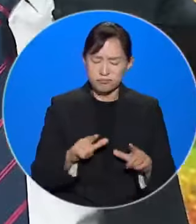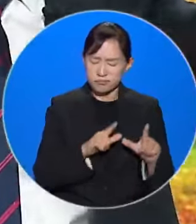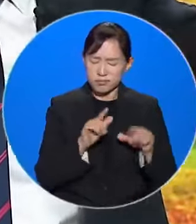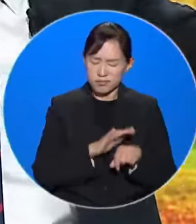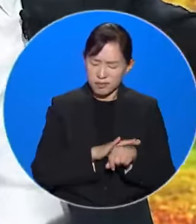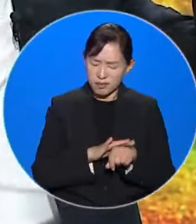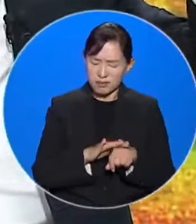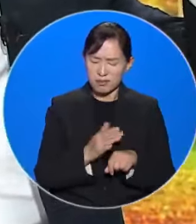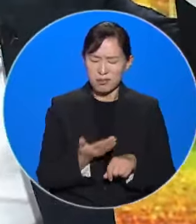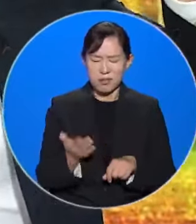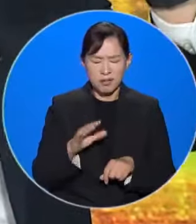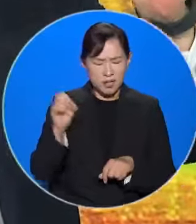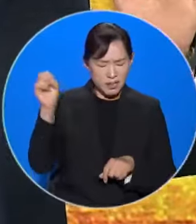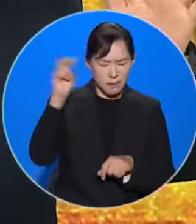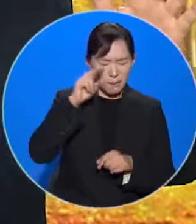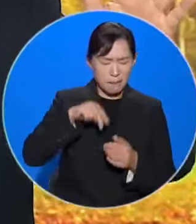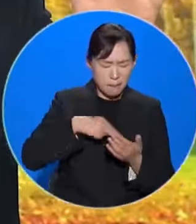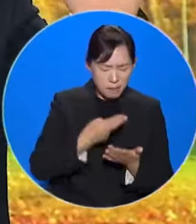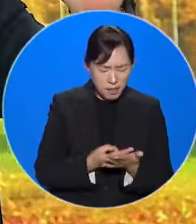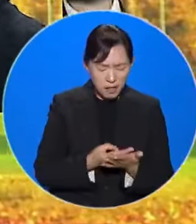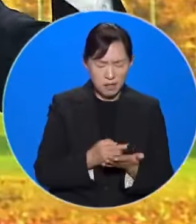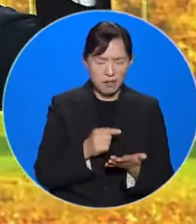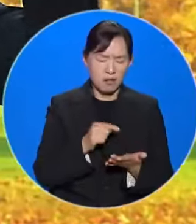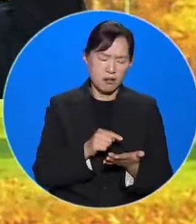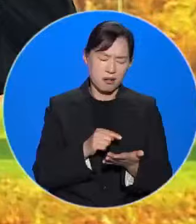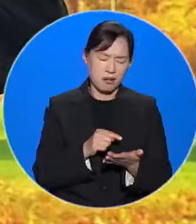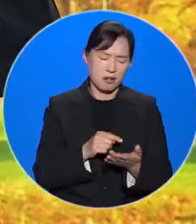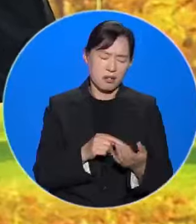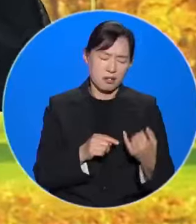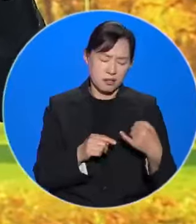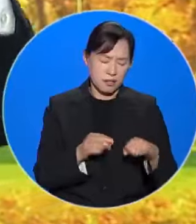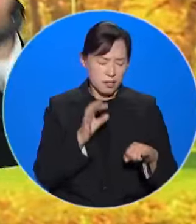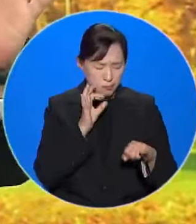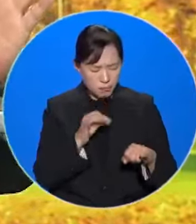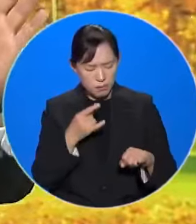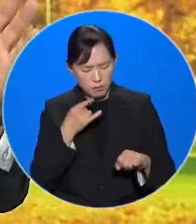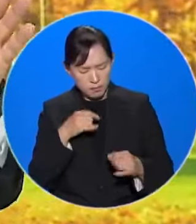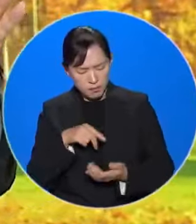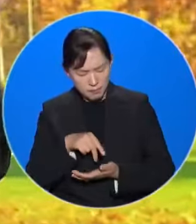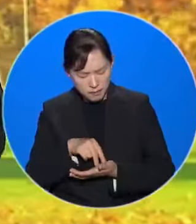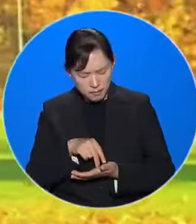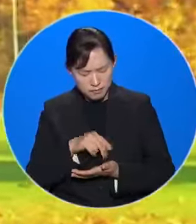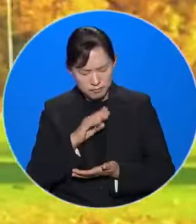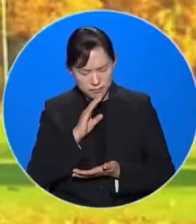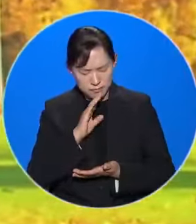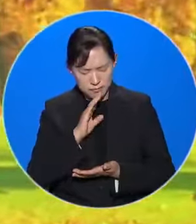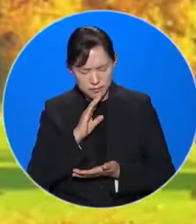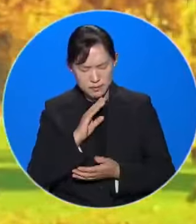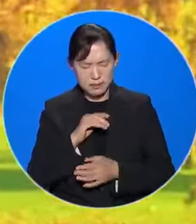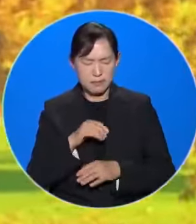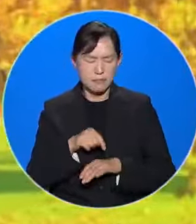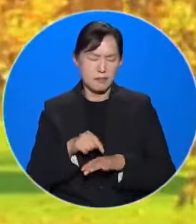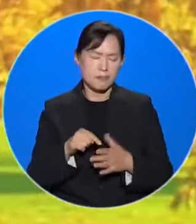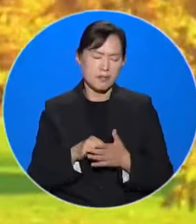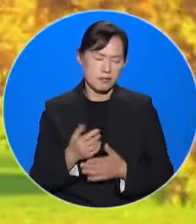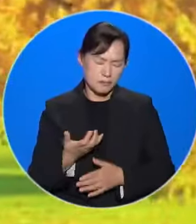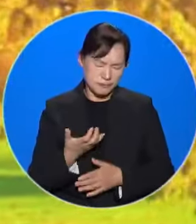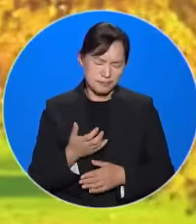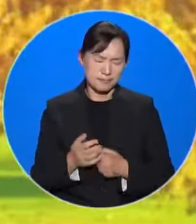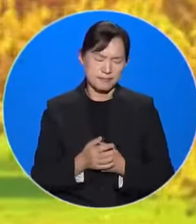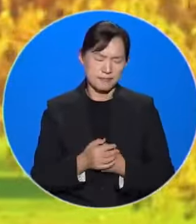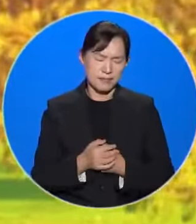갑자기 쓰러졌습니다. 하나님 아버지, 그 딸을 바라보는 우리 권사님의 마음이 너무나 힘들고 아픕니다. 아버지 하나님, 하나님께서